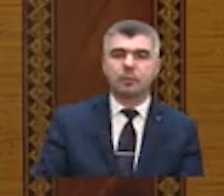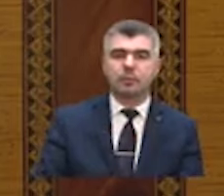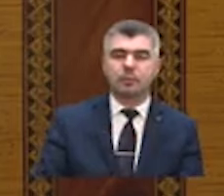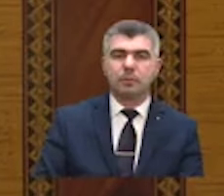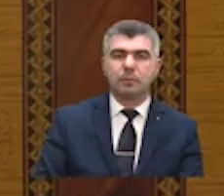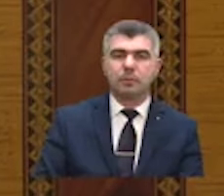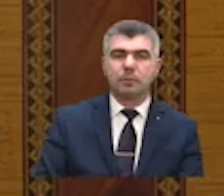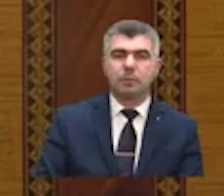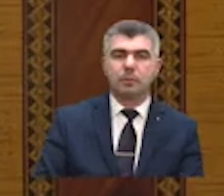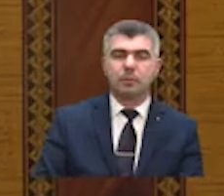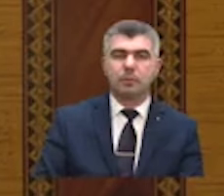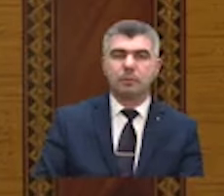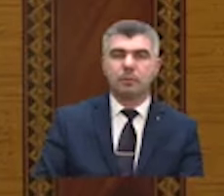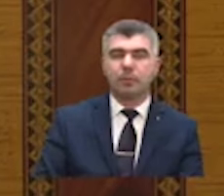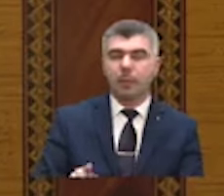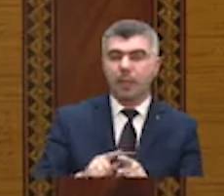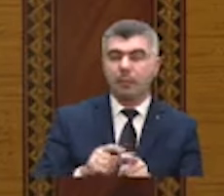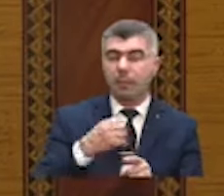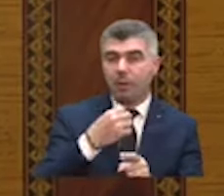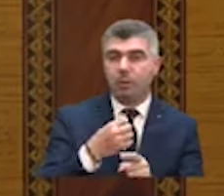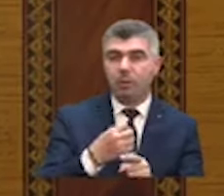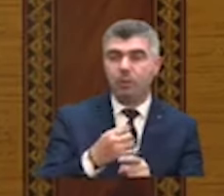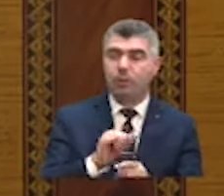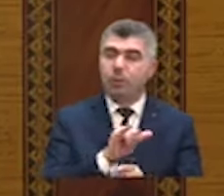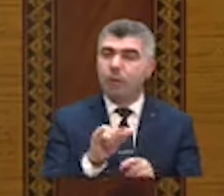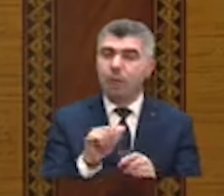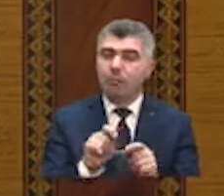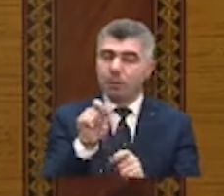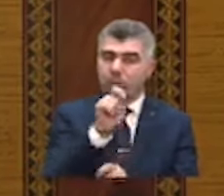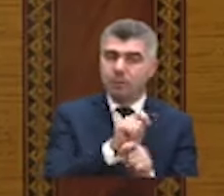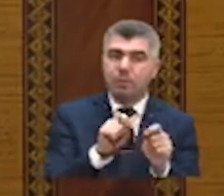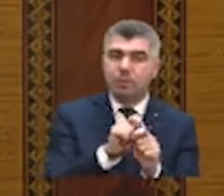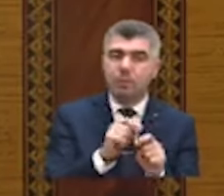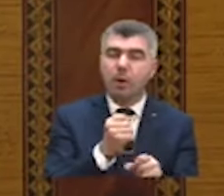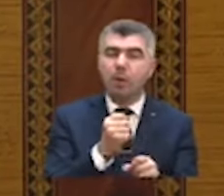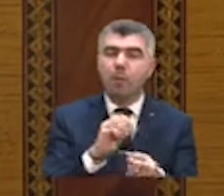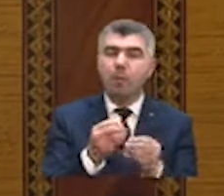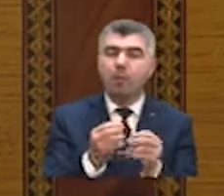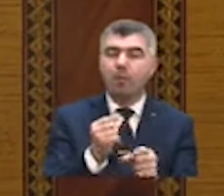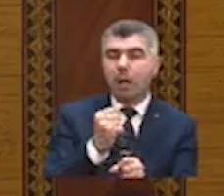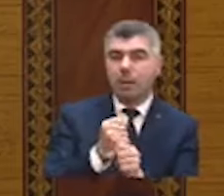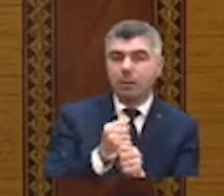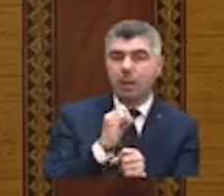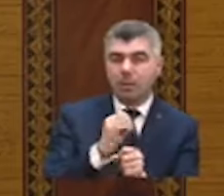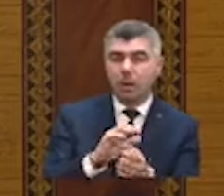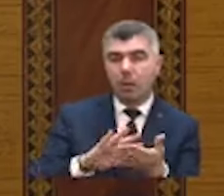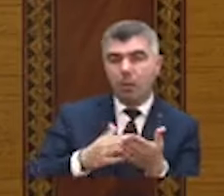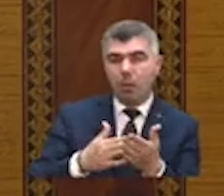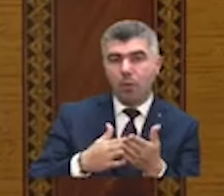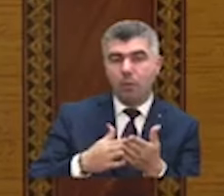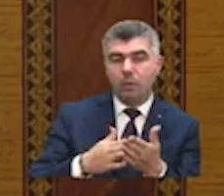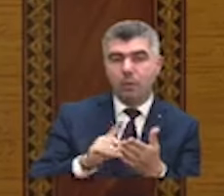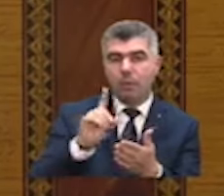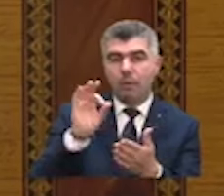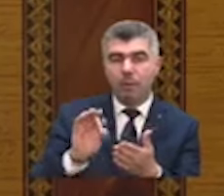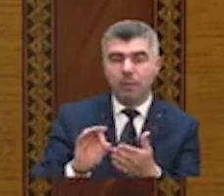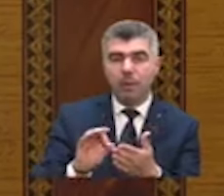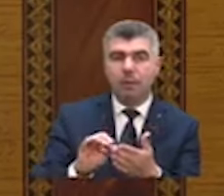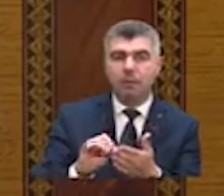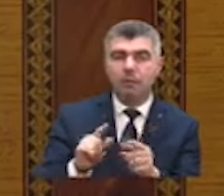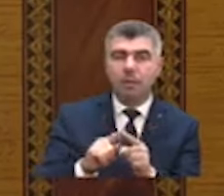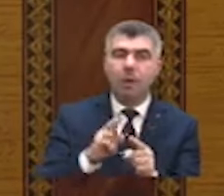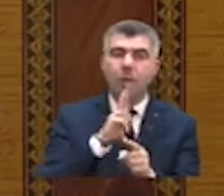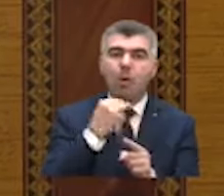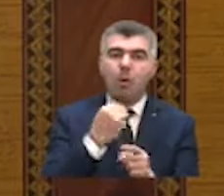يستثمر ماغديش نعالج الاشكاليه ديال الشغل حنا غ نعمل المجهود ديالنا وانا كنقولك انا عندي الشجاعه